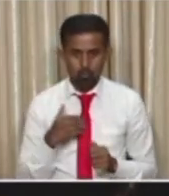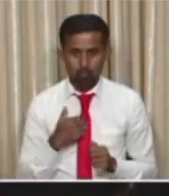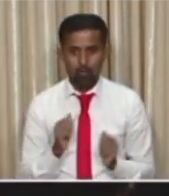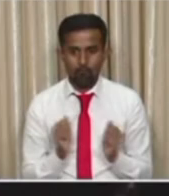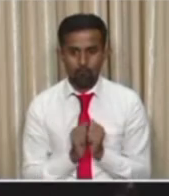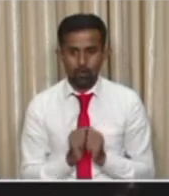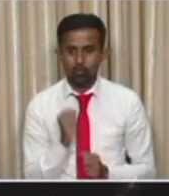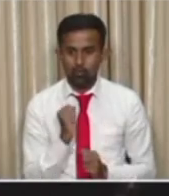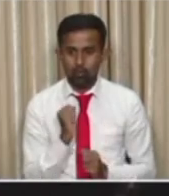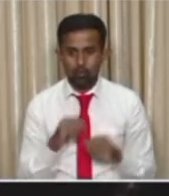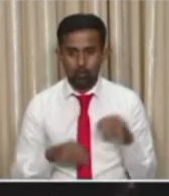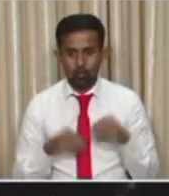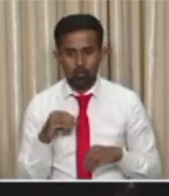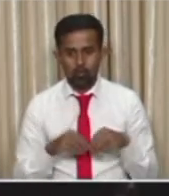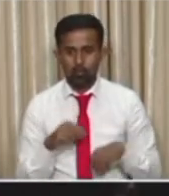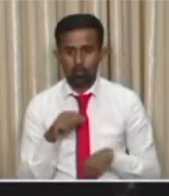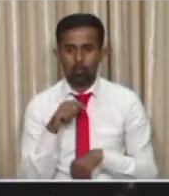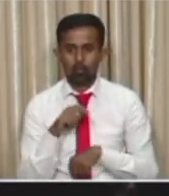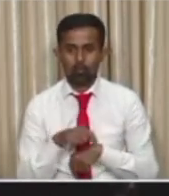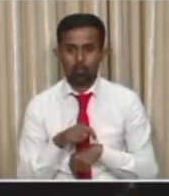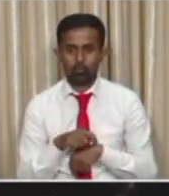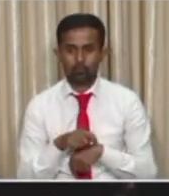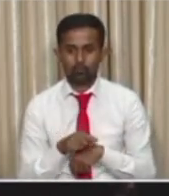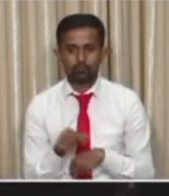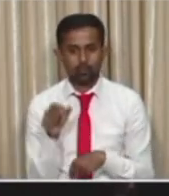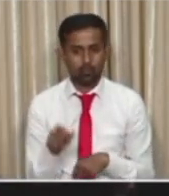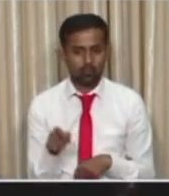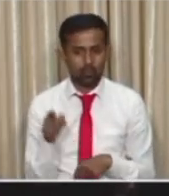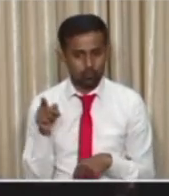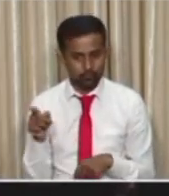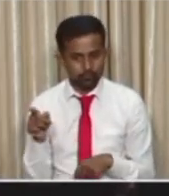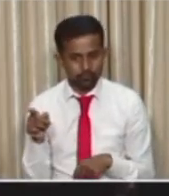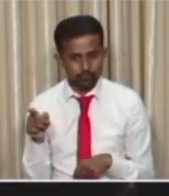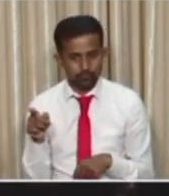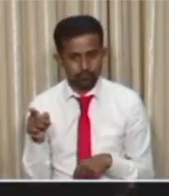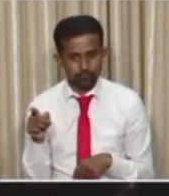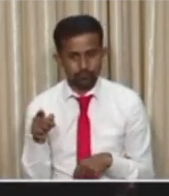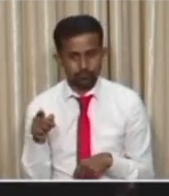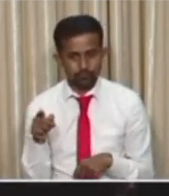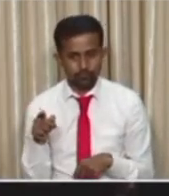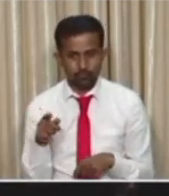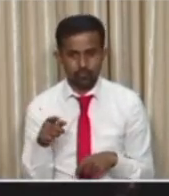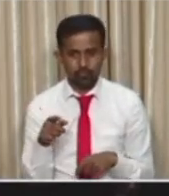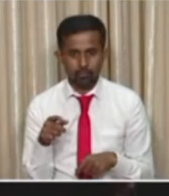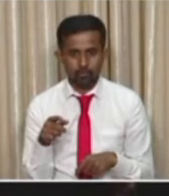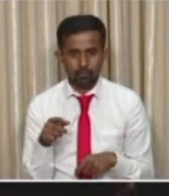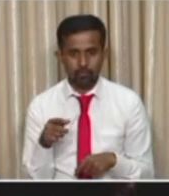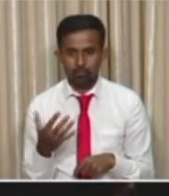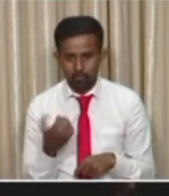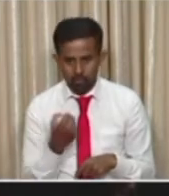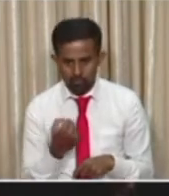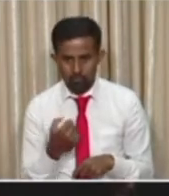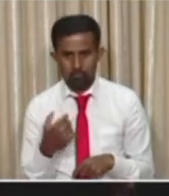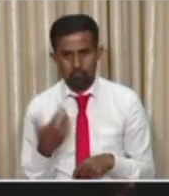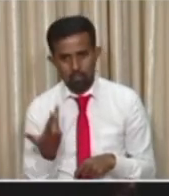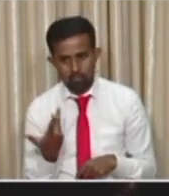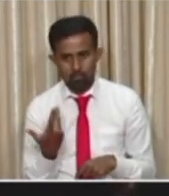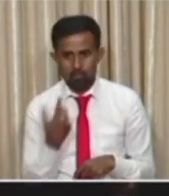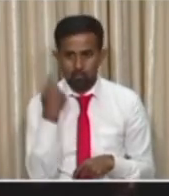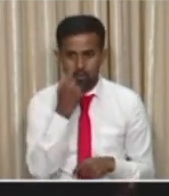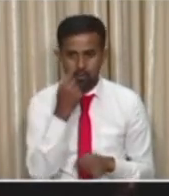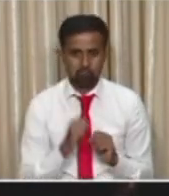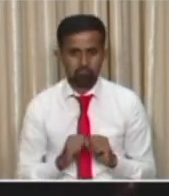போது ஏதாவது அவர்களுக்கு அவர்கள் பயன்படுத்துகிறார்களா விற்பார்களா என்று தெரியாவிட்டாலும் கூட எமக்கு வாக்கு வந்தால் போதும் என்பதற்காக அடுப்பையும் ரைஸ் குக்கரையும்